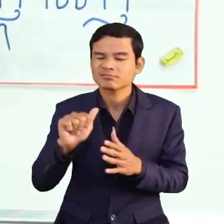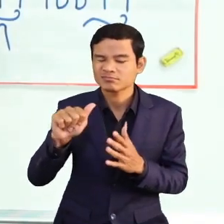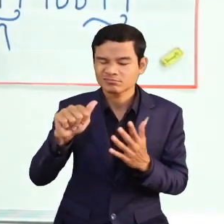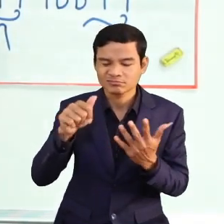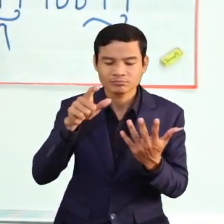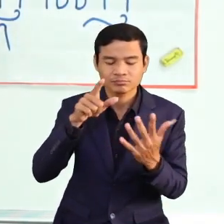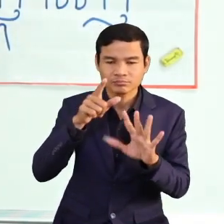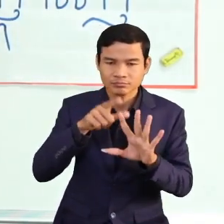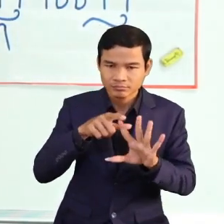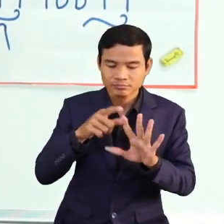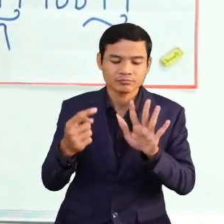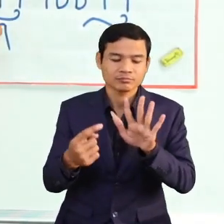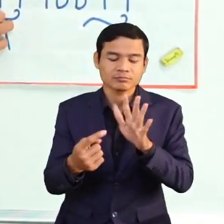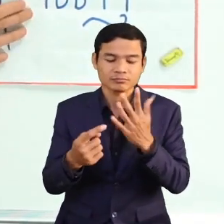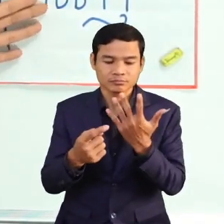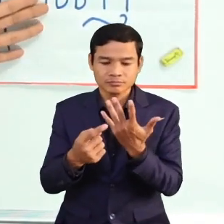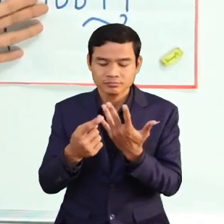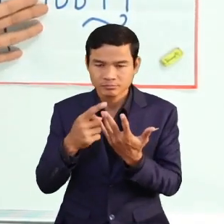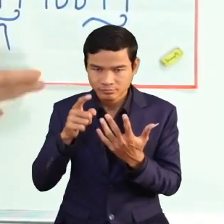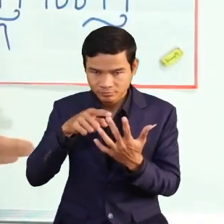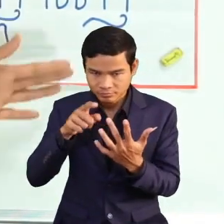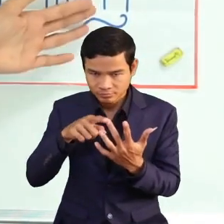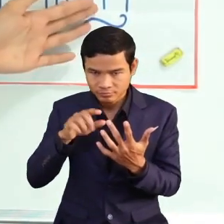ចាតើទៀតមកទី 3